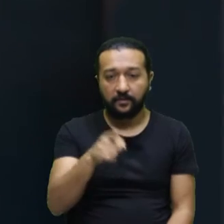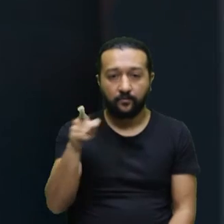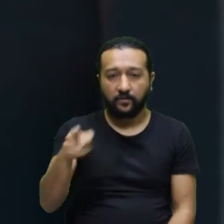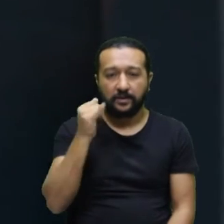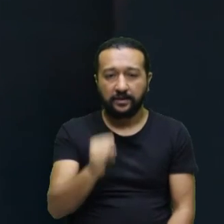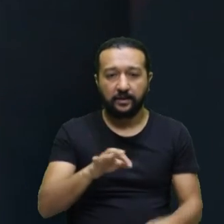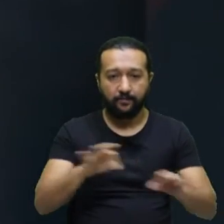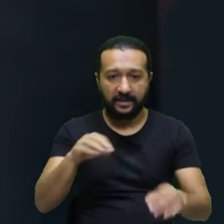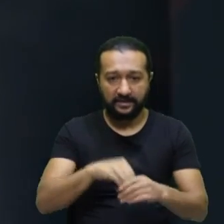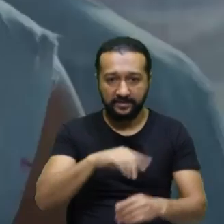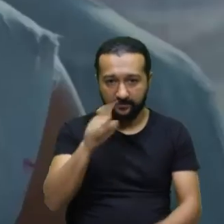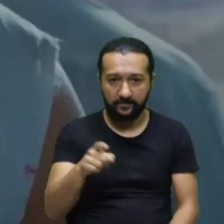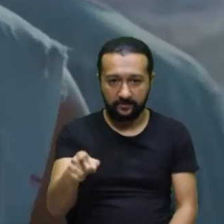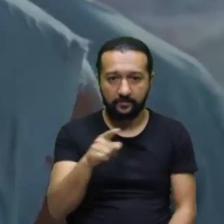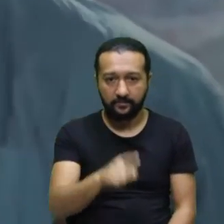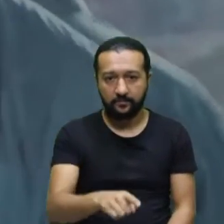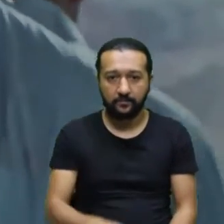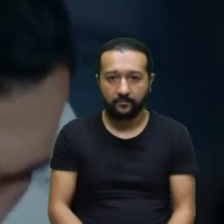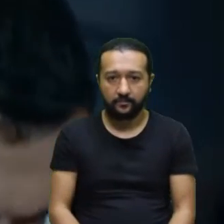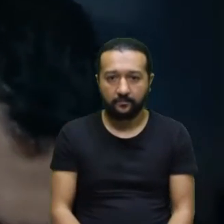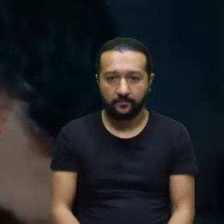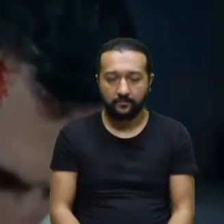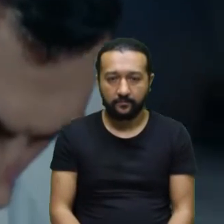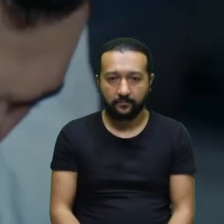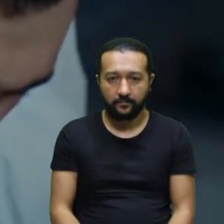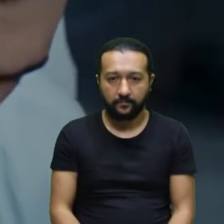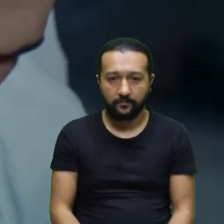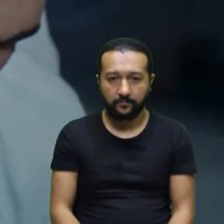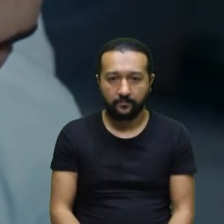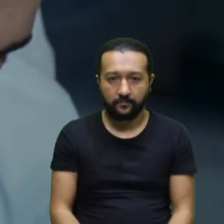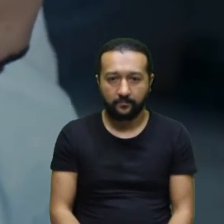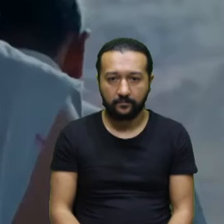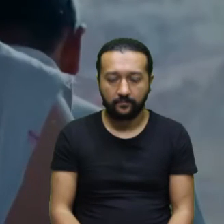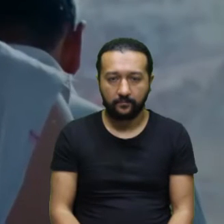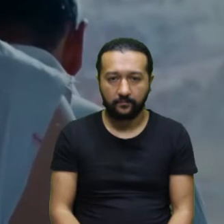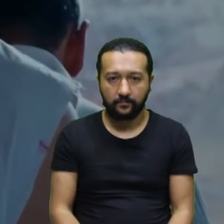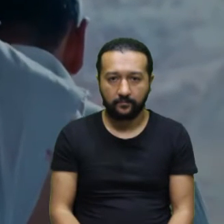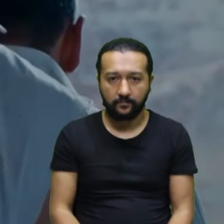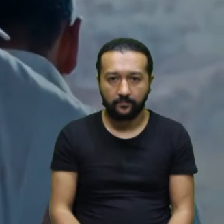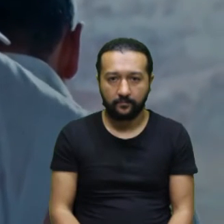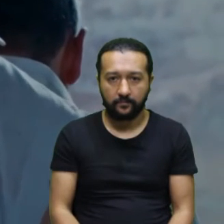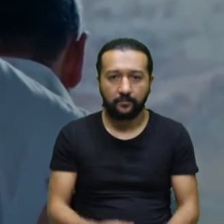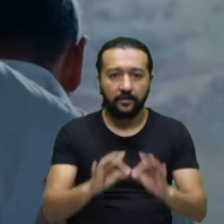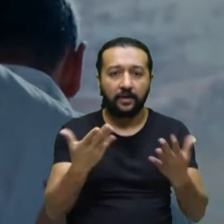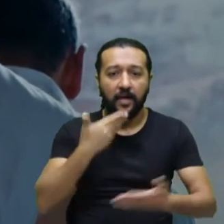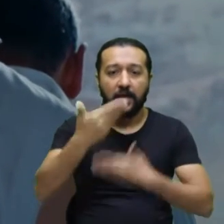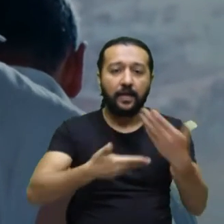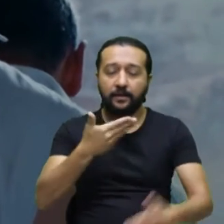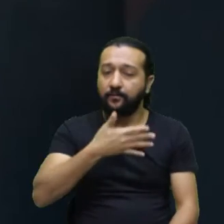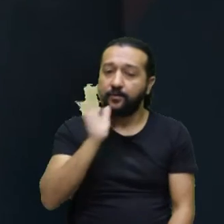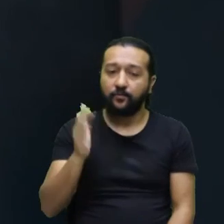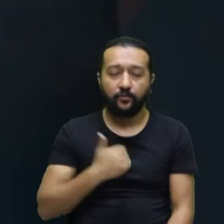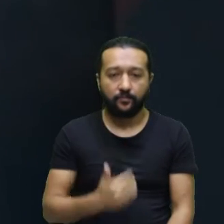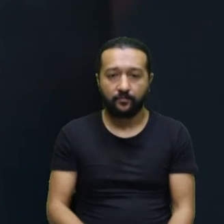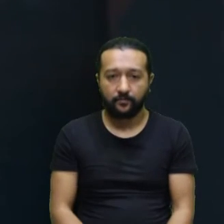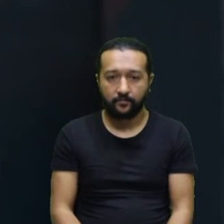Siz de bu kirli tezgahın içinde misiniz? Ha? Ayağıyla göğüs kafesinden itip kafasını kaldırttı. Ne anlattığını bilmiyorum.